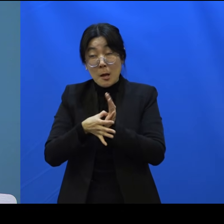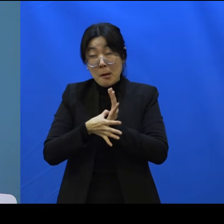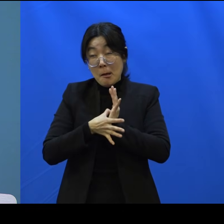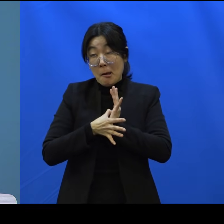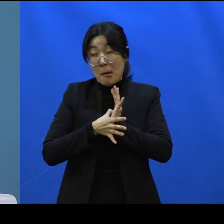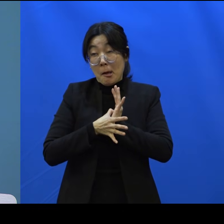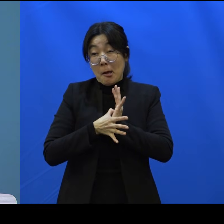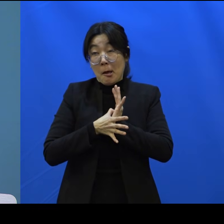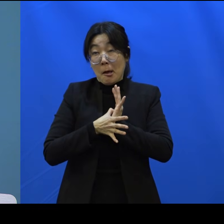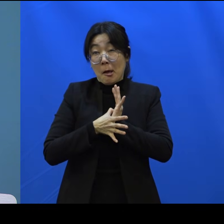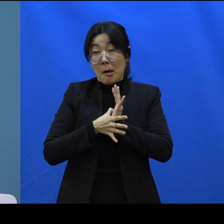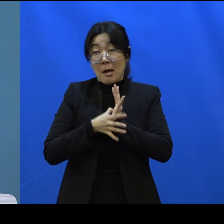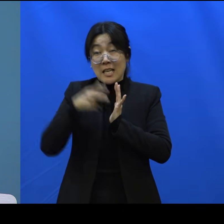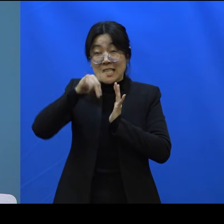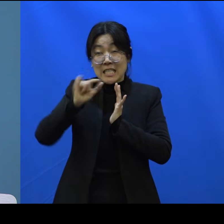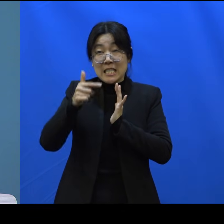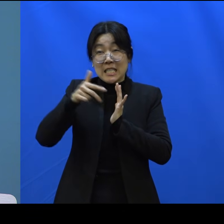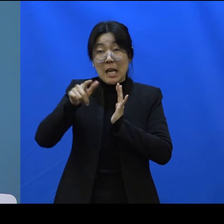진짜